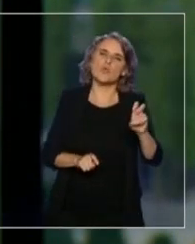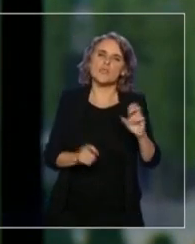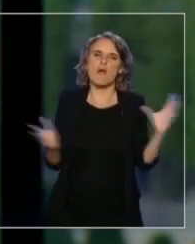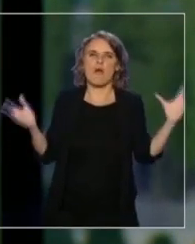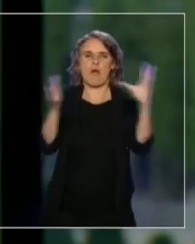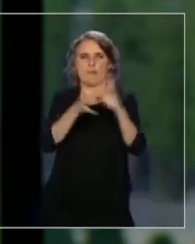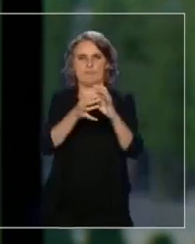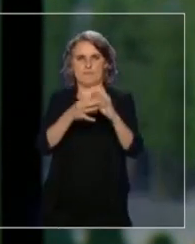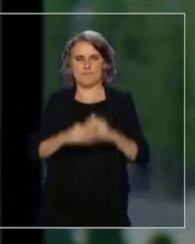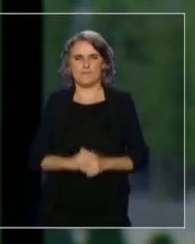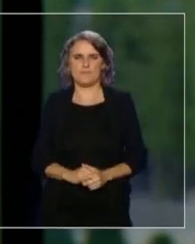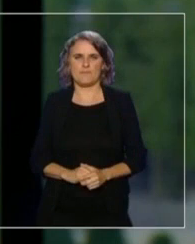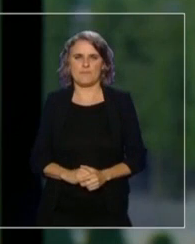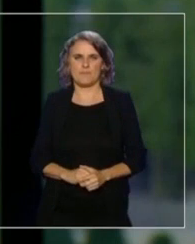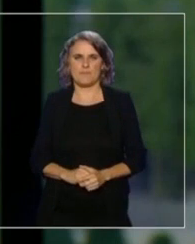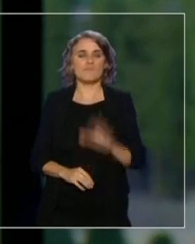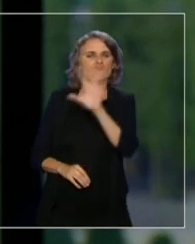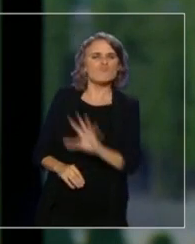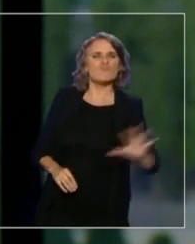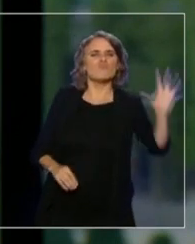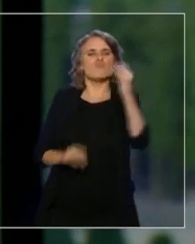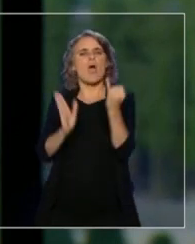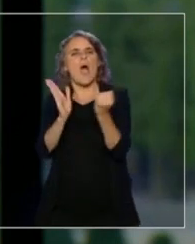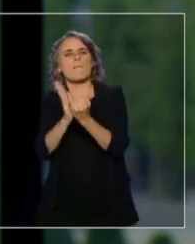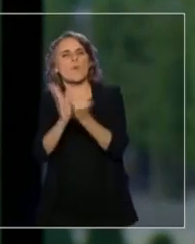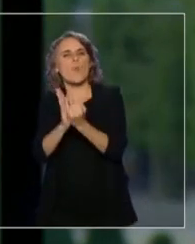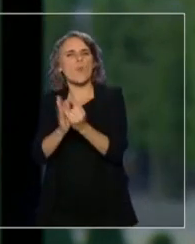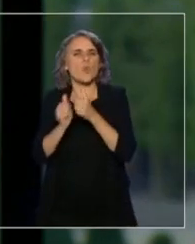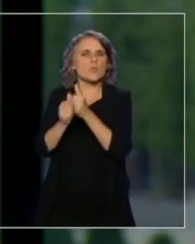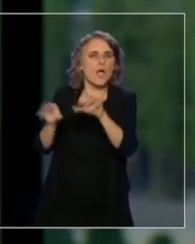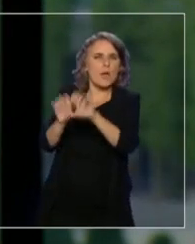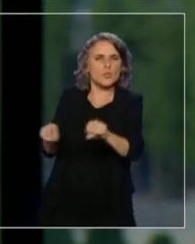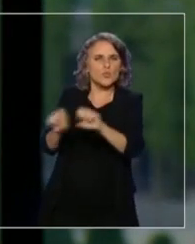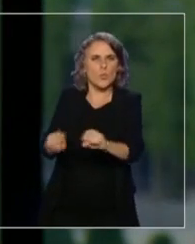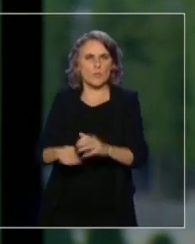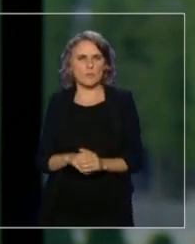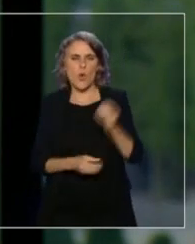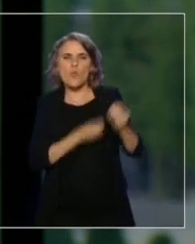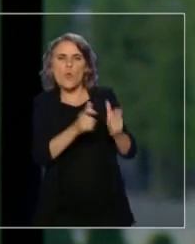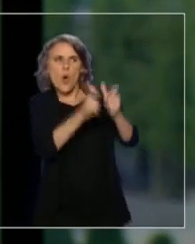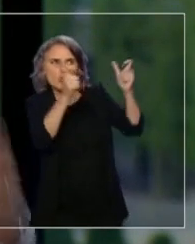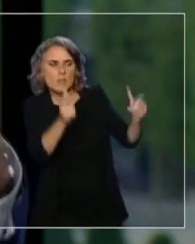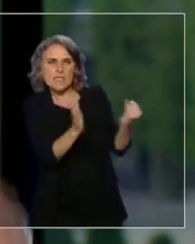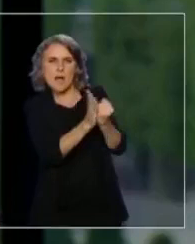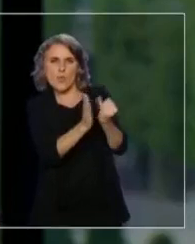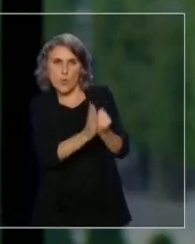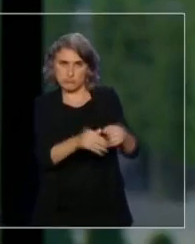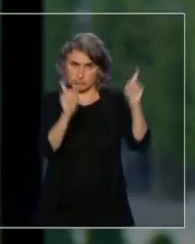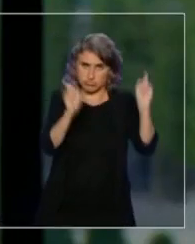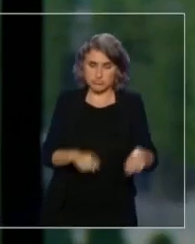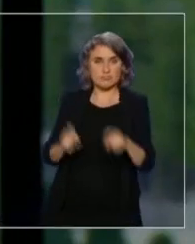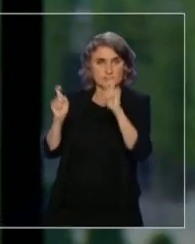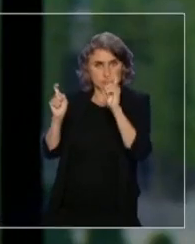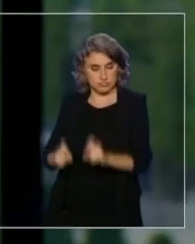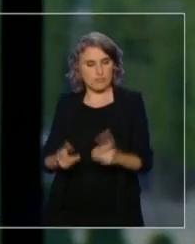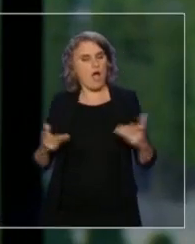la baisse des impôts de production ainsi que celle de l'impôt sur les sociétés que nous avons décidé vont permettre d'accélérer ce